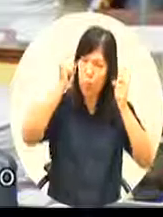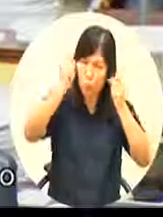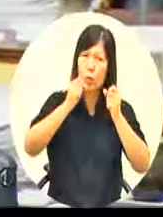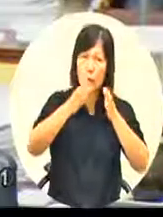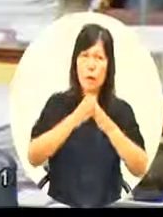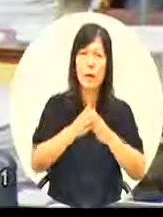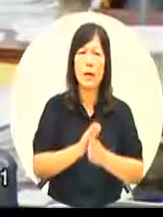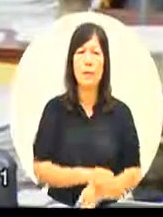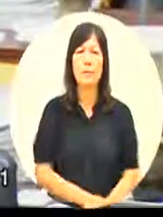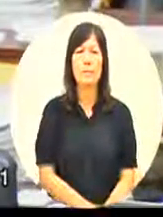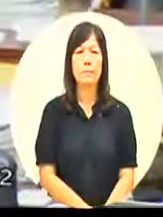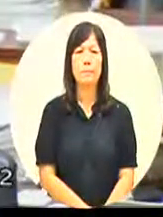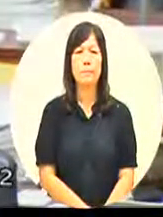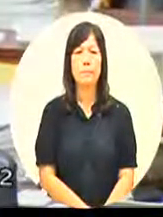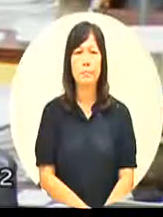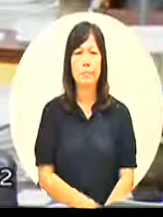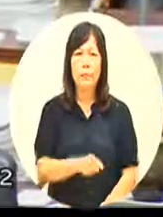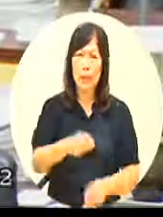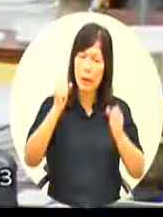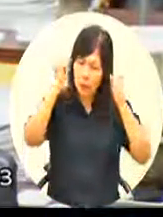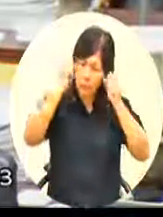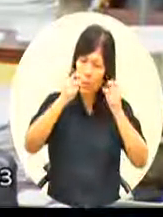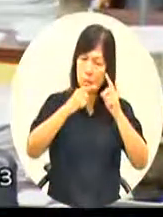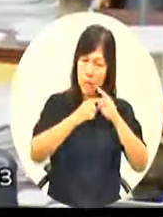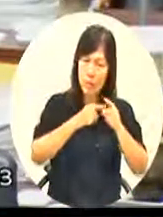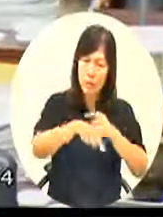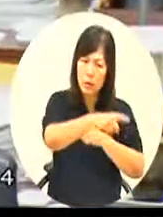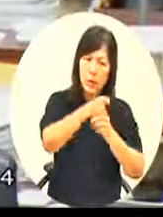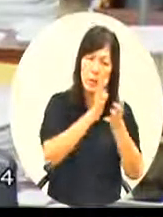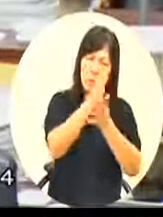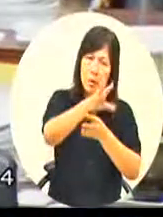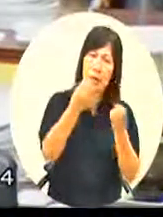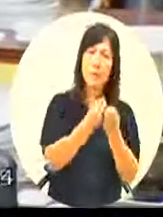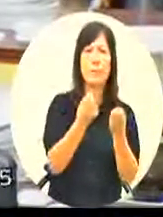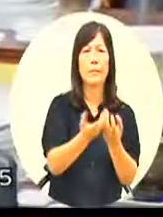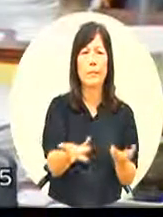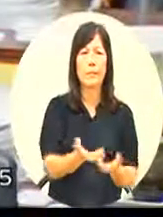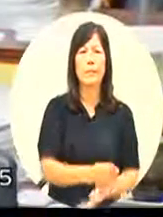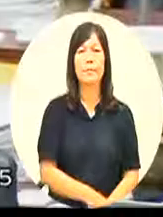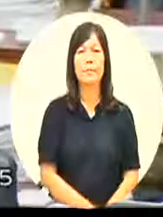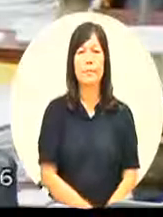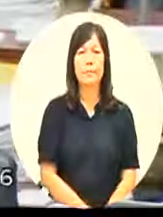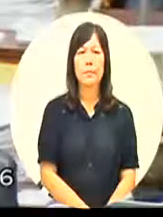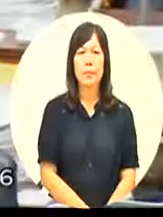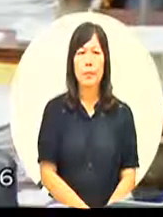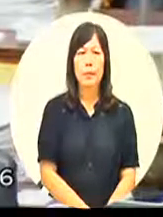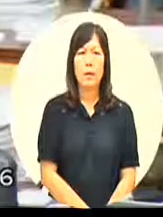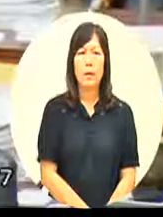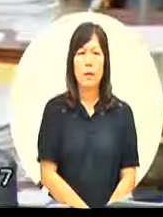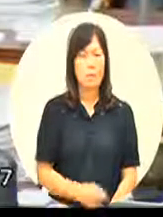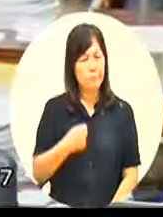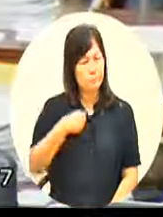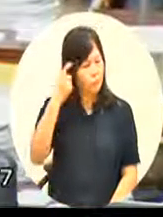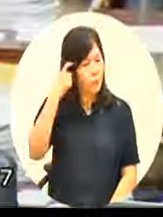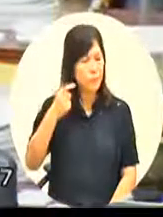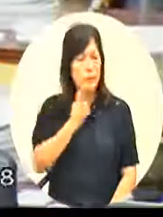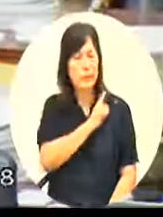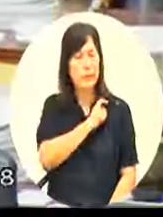好，那变成说这边运动的人，他们未来何去何从？好，所以我这边有一个想